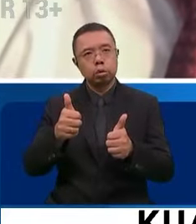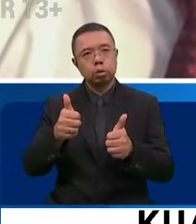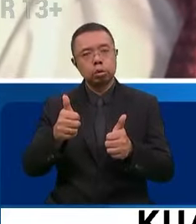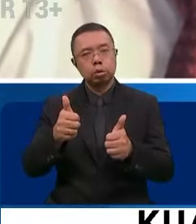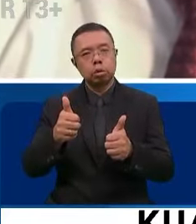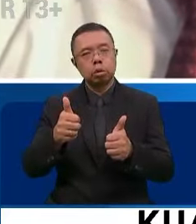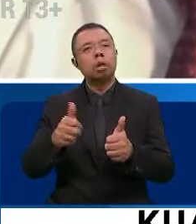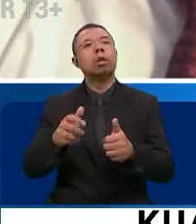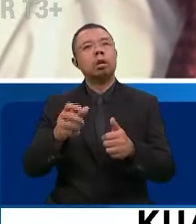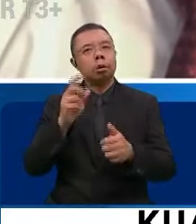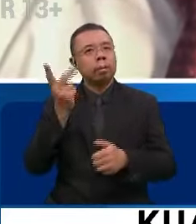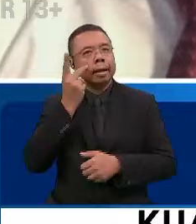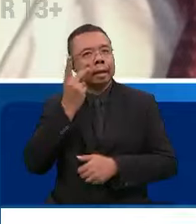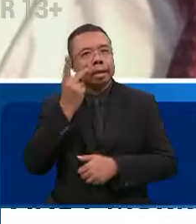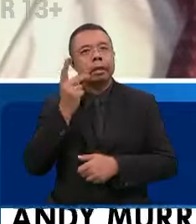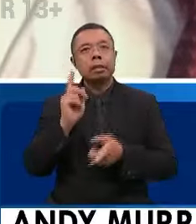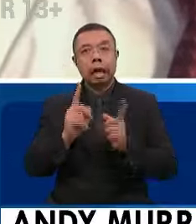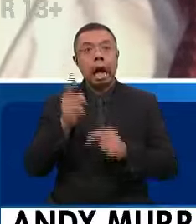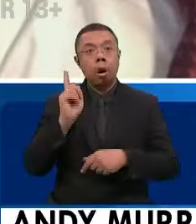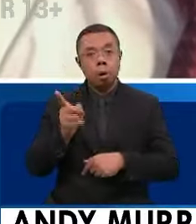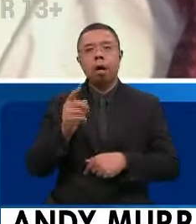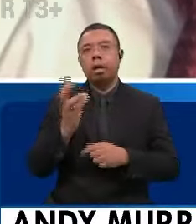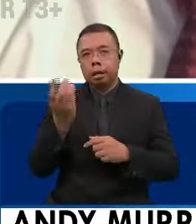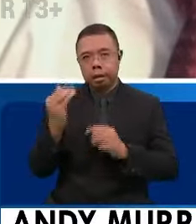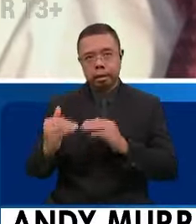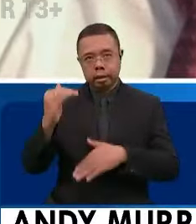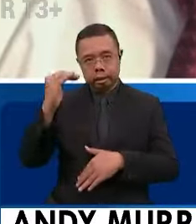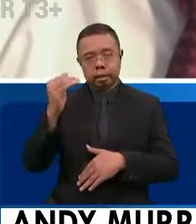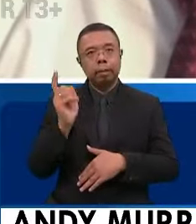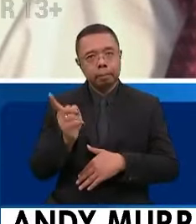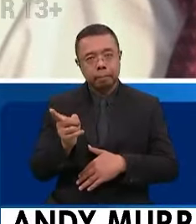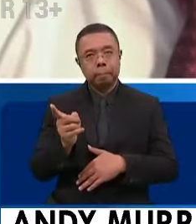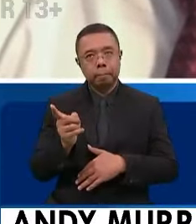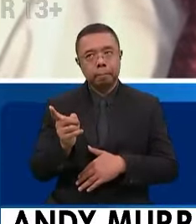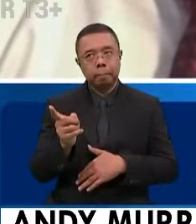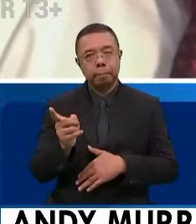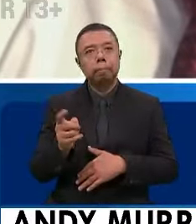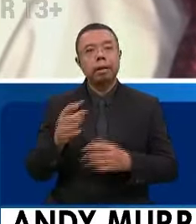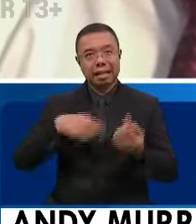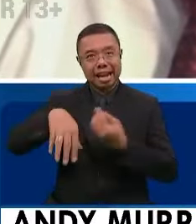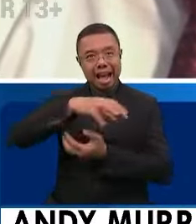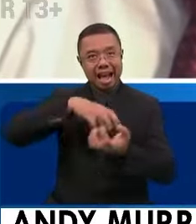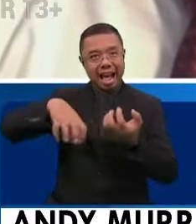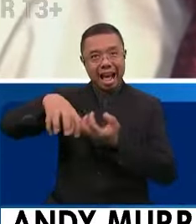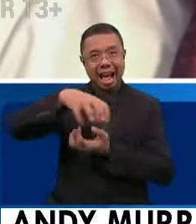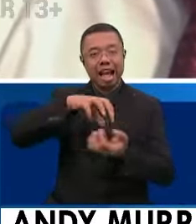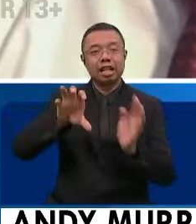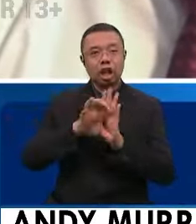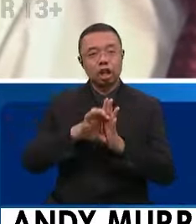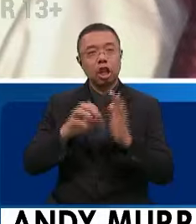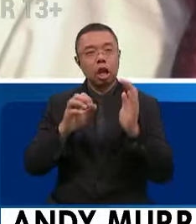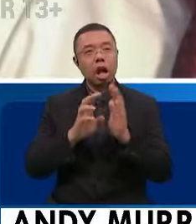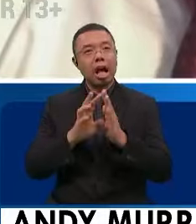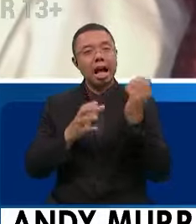baik dalam mengantisipasi inflasi di Kota Madiun, karena memang di sekeliling Kota Madiun seperti Kota Ngawi